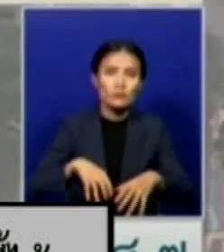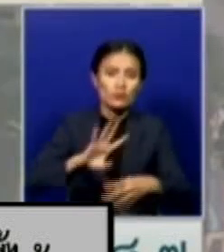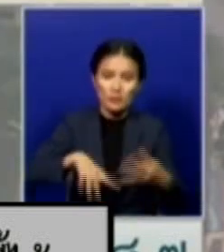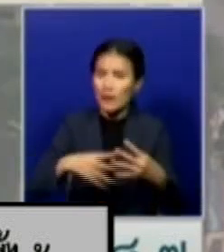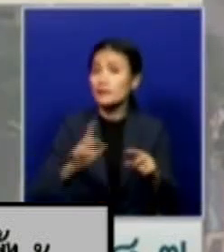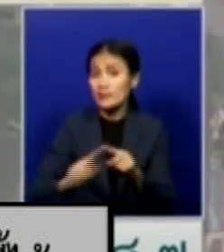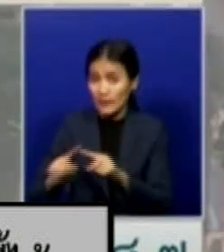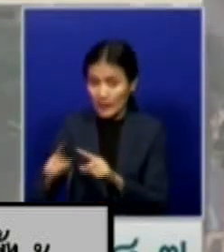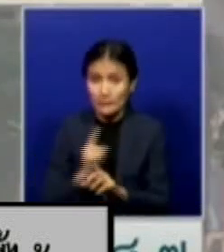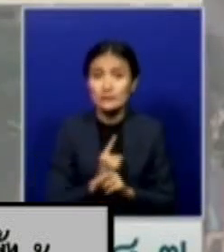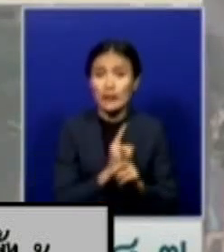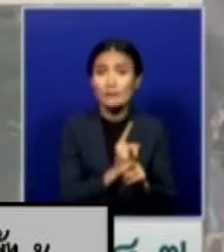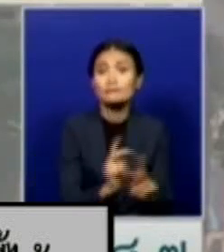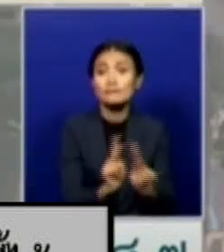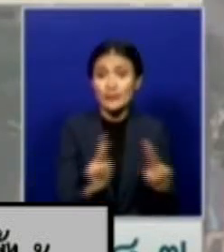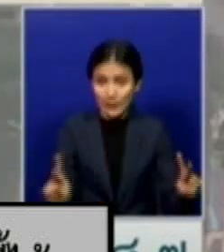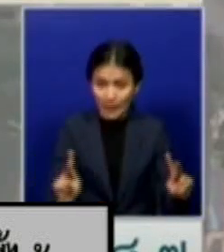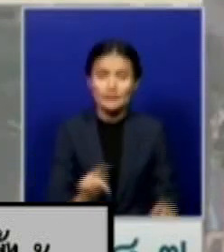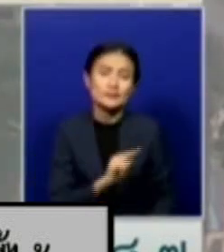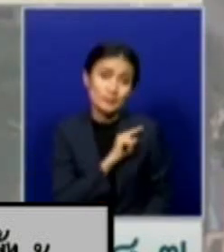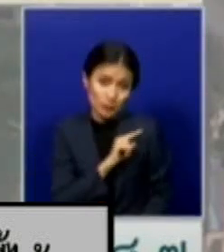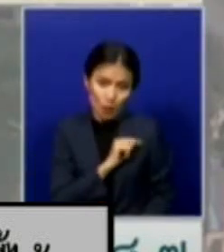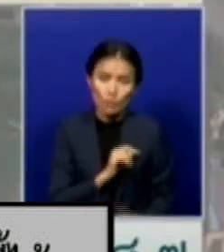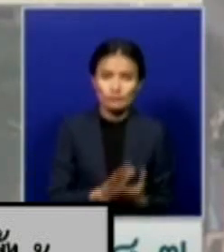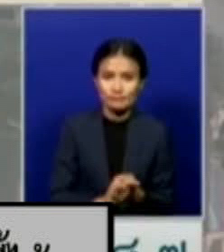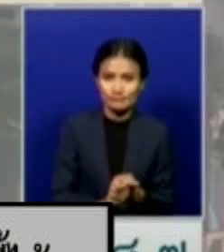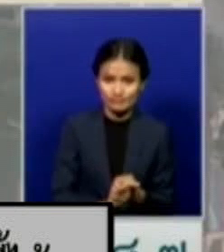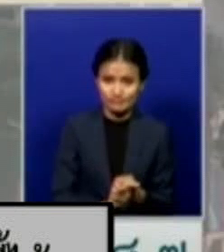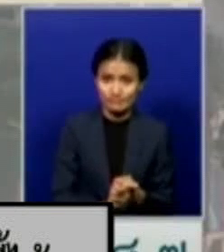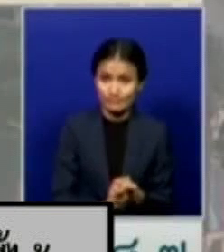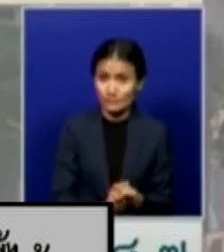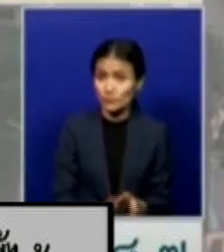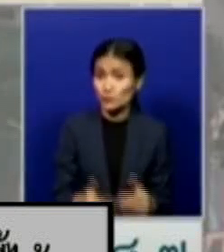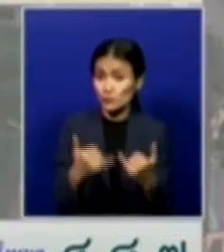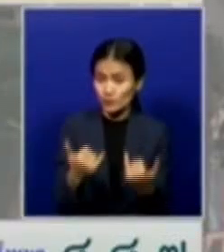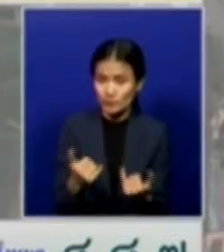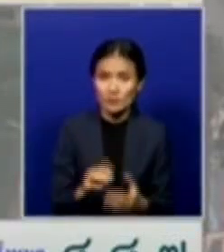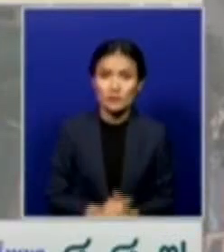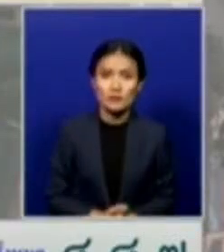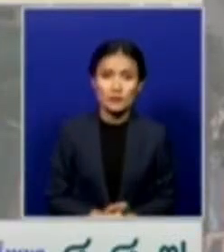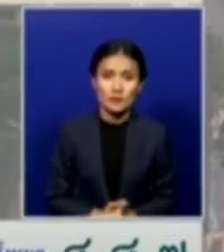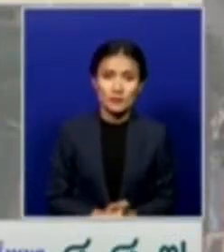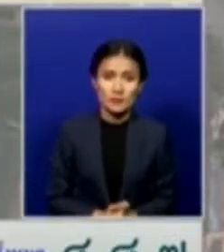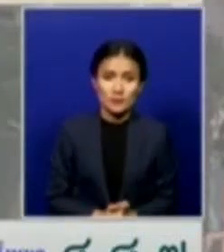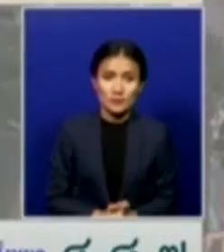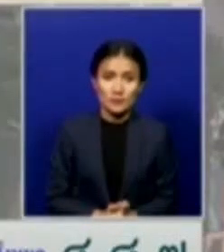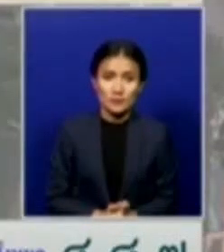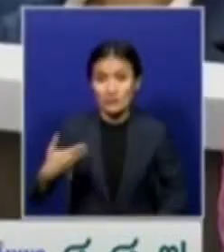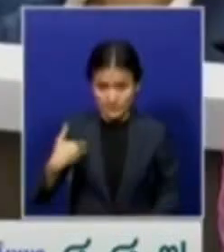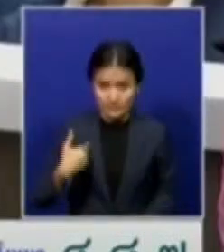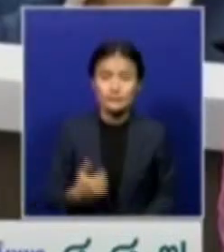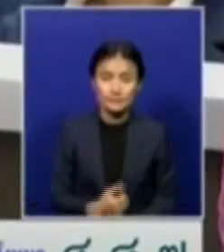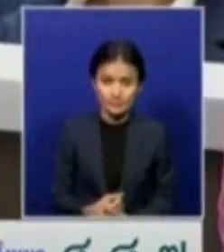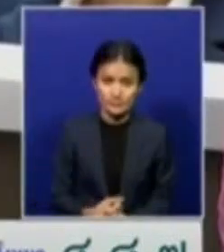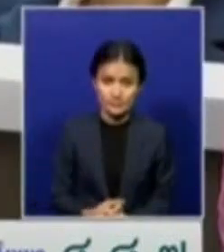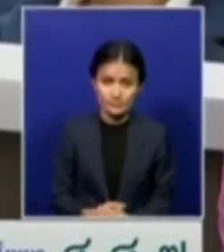จากนั้นก็เป็นผู้นำฝ่ายค้านสมพงษ์อมรนิวัฒน ์ อภิปรายบอกว่าประเทศที่ประสบผลสำเร็จที่แท้จริงไม่ใช่ประเทศที่หยุด